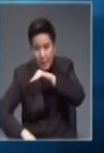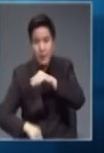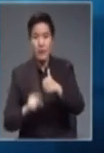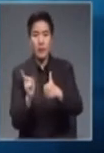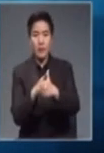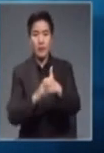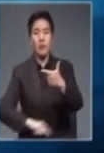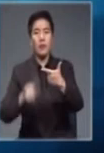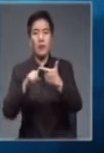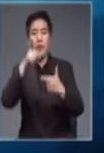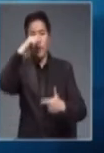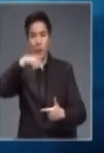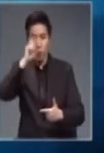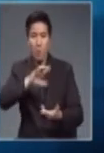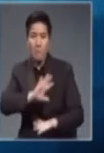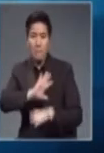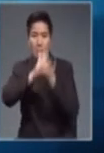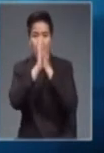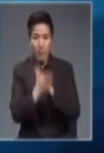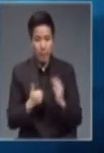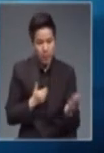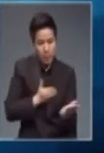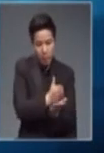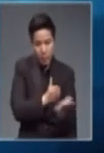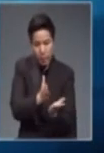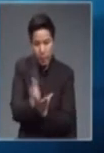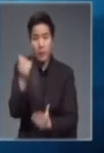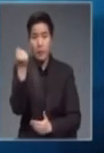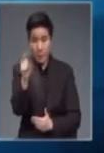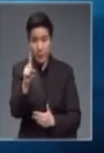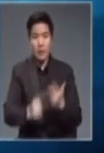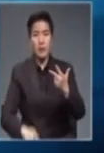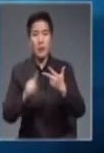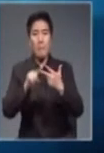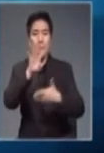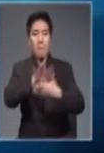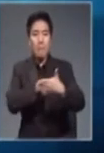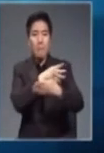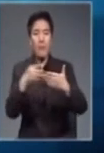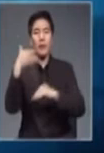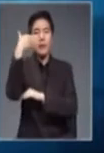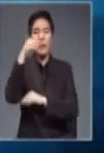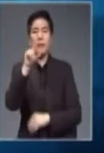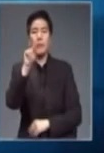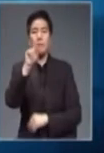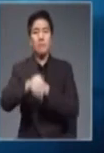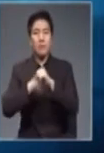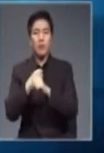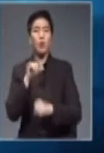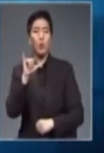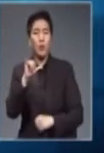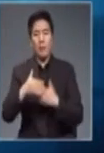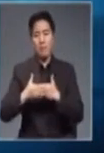ตวรรษที่21ทั้งนี้ก็เพื่อจะเป็นการยกระดับการศึกษาของประเทศแล้วก็เปิดโอกาสให้กับพี่น้องประชาชนได้เข้